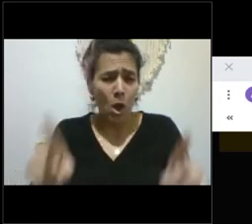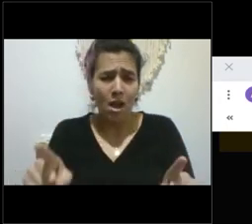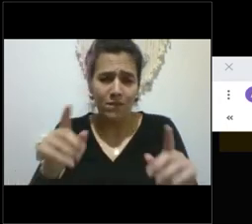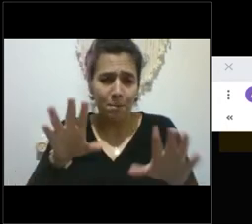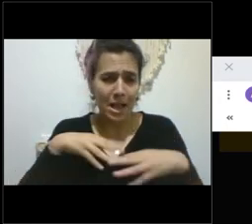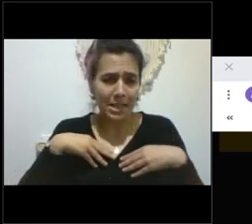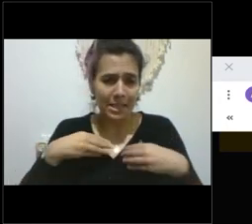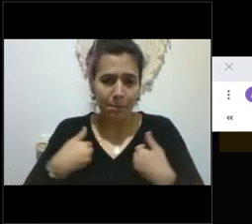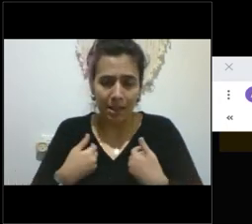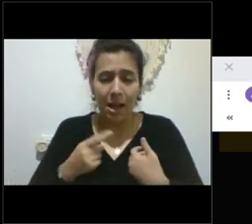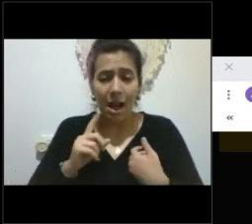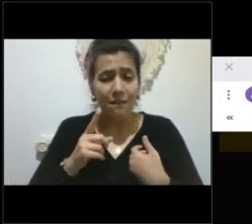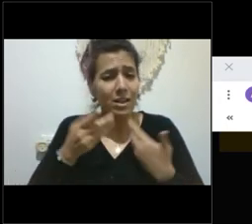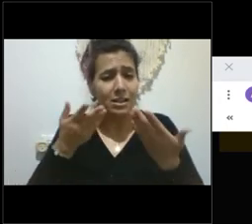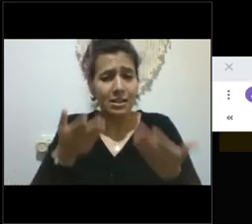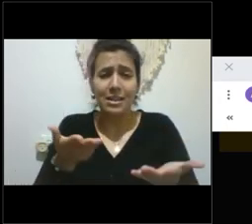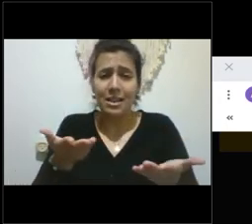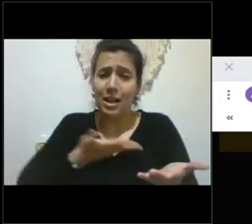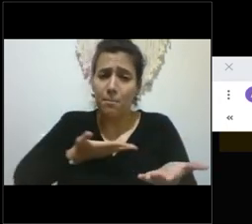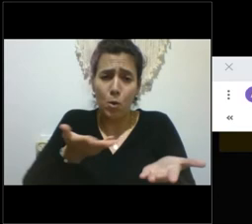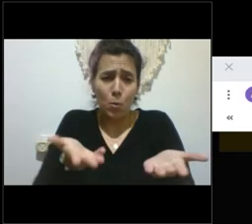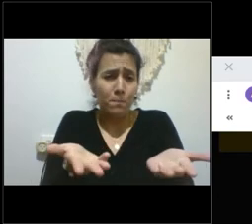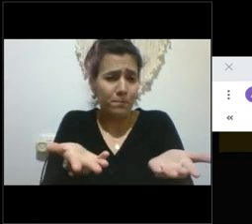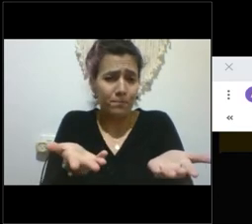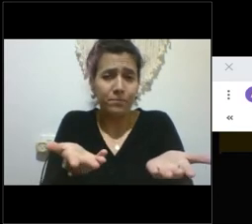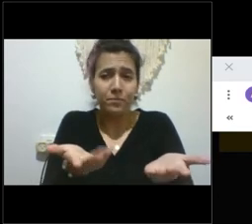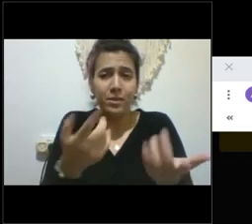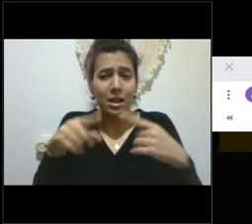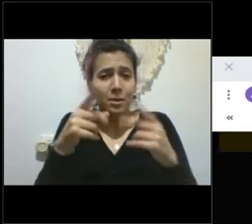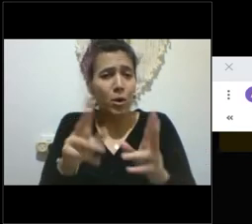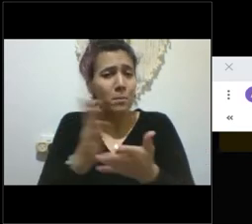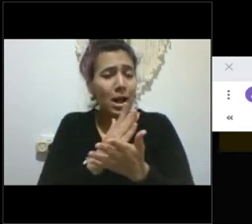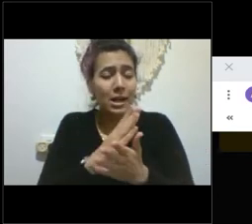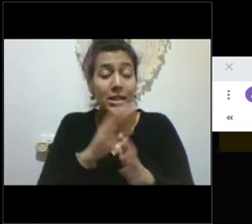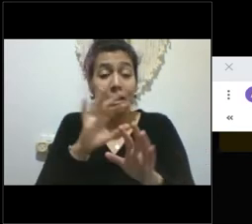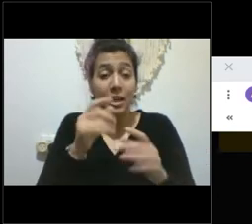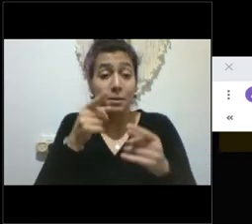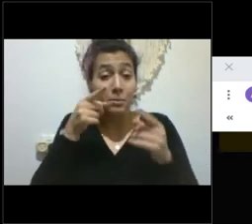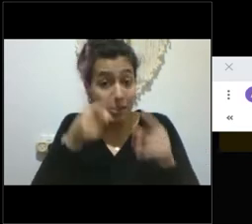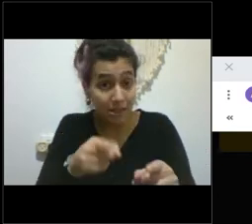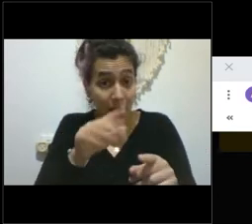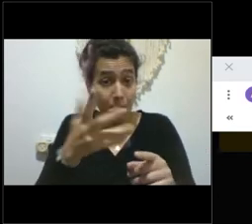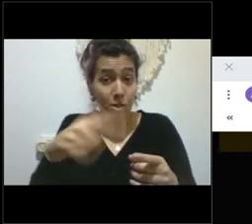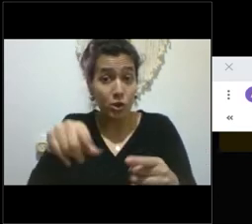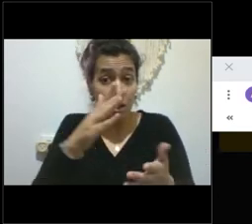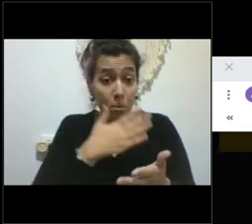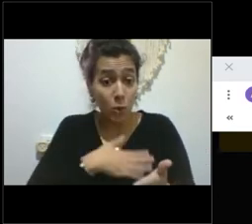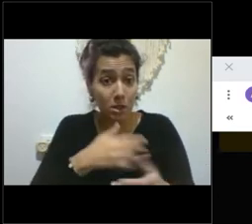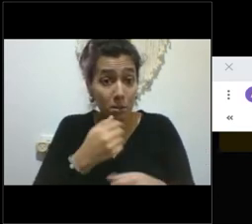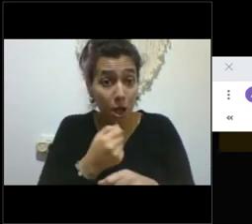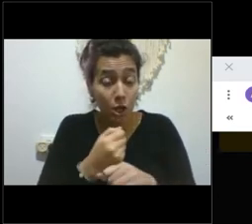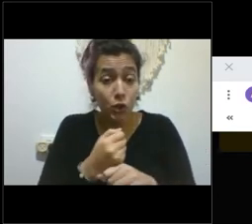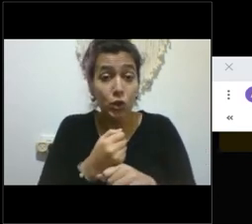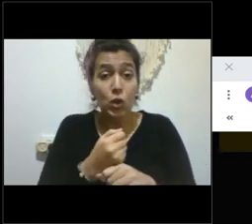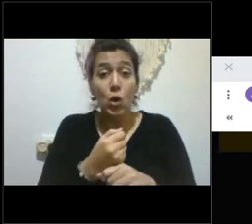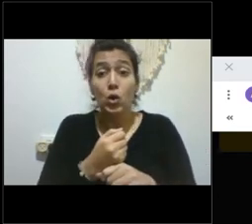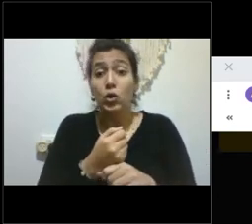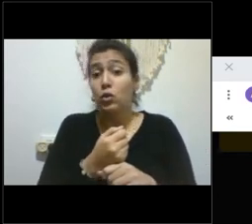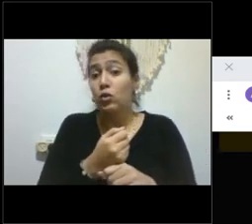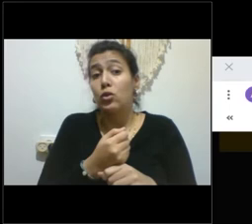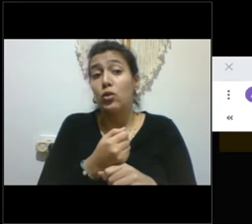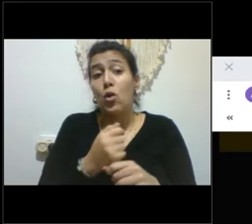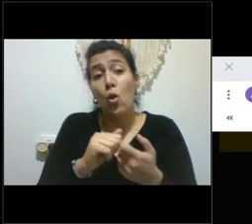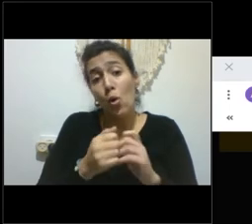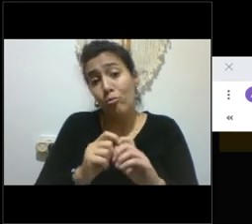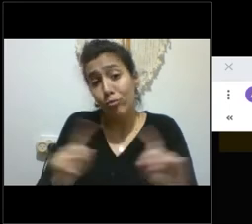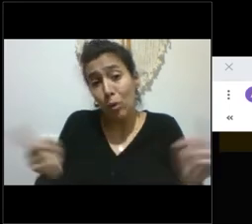ממני. ואתם יכולים להחליט, ללמוד אם זה מה שאתם רוצים לעשות, אם זה משהו שאתם רוצים ללמוד כדי לא לעשות, וזה גם בסדר. אבל